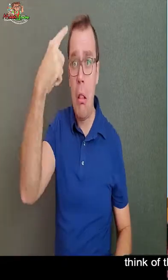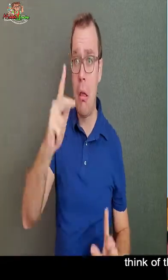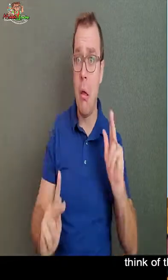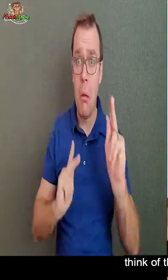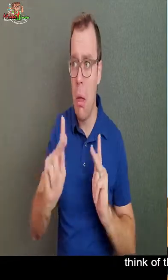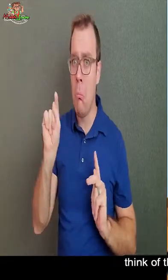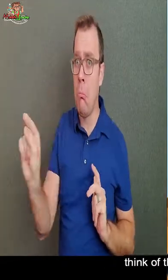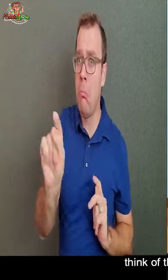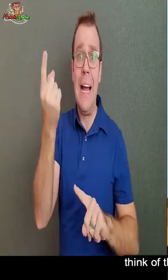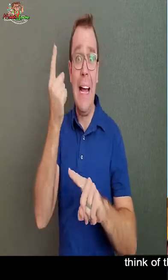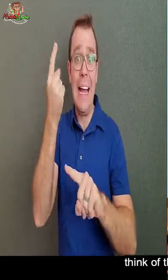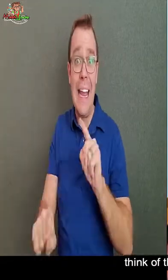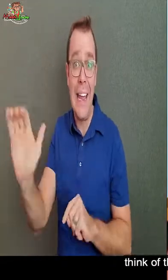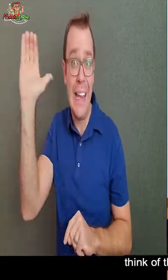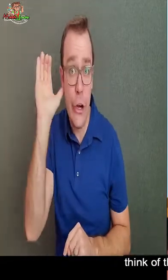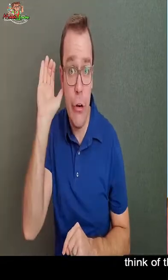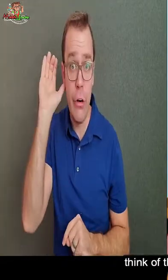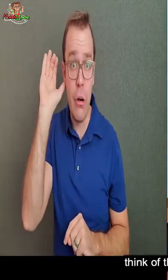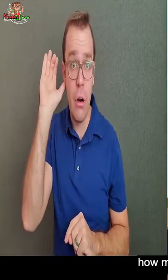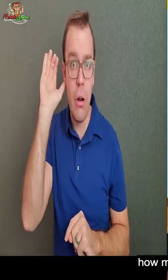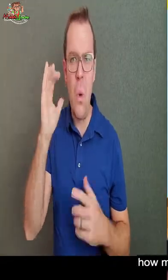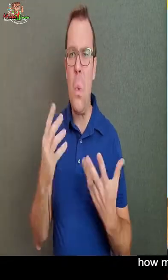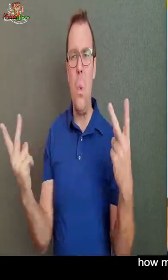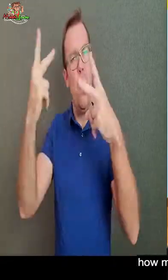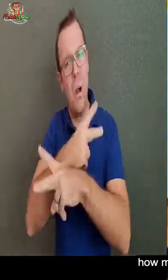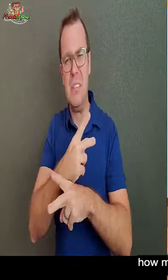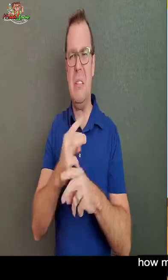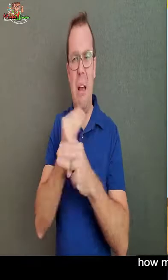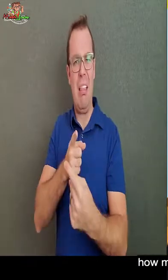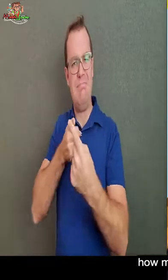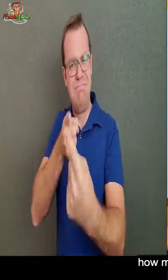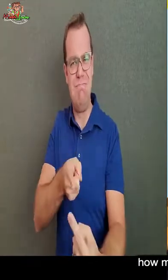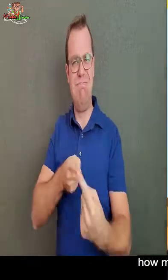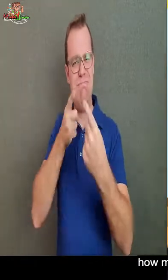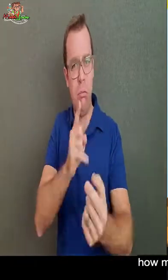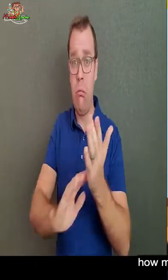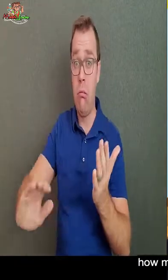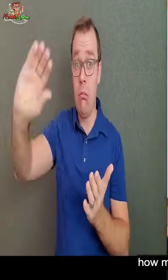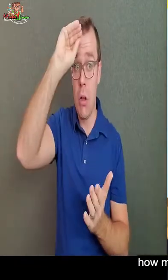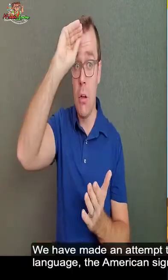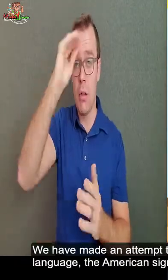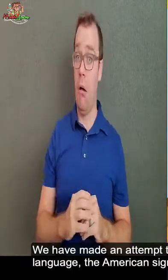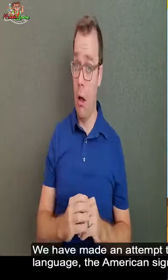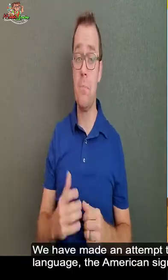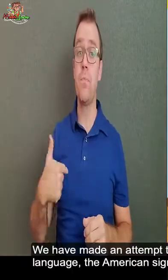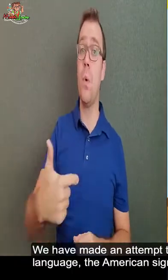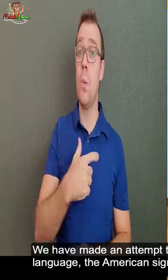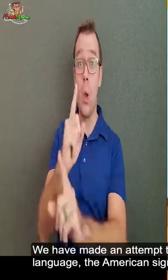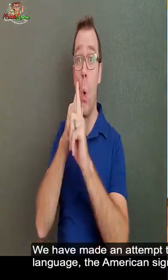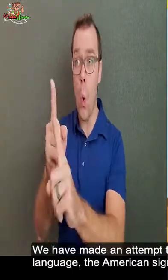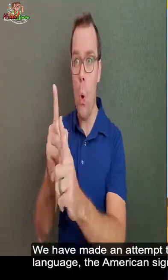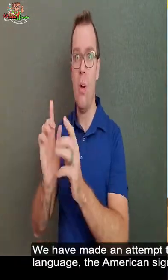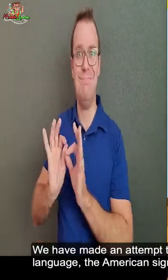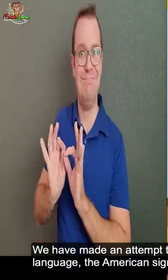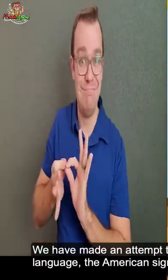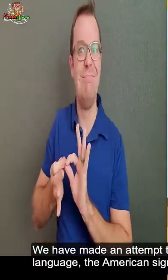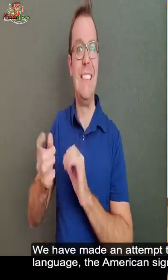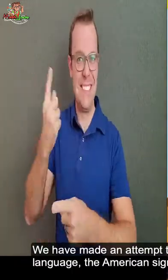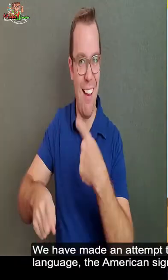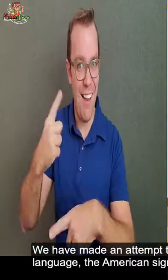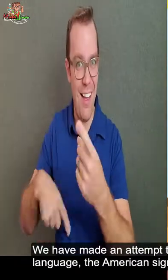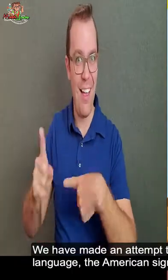गॉड ने सुनने की शक्ति नहीं दी है उनको कितना मुश्किल होता होगा. हमने उनके लिए साइन लैंग्वेज